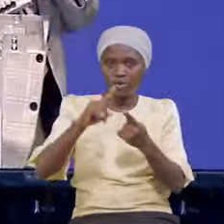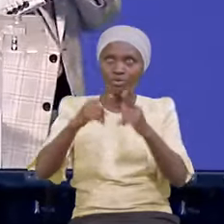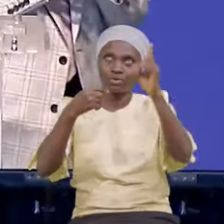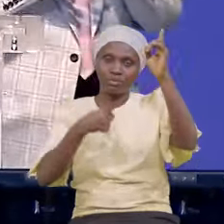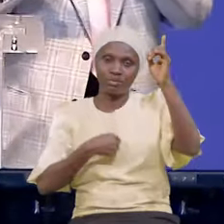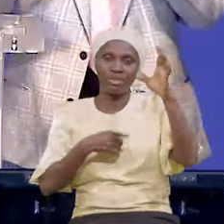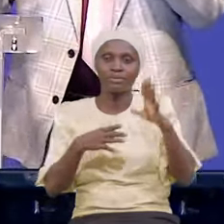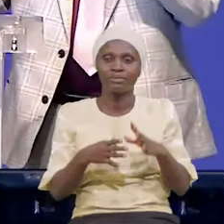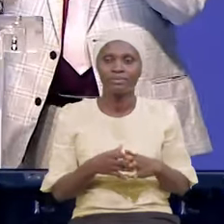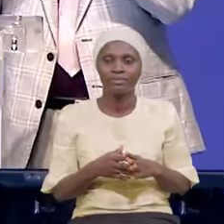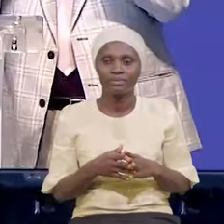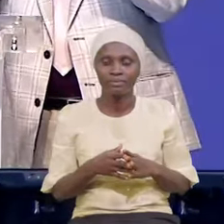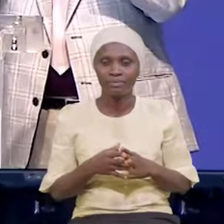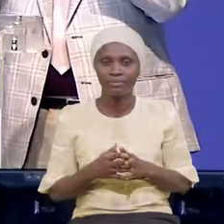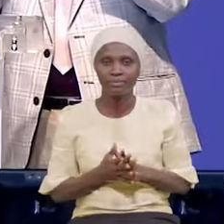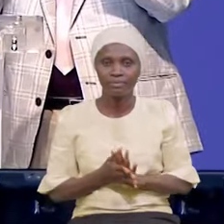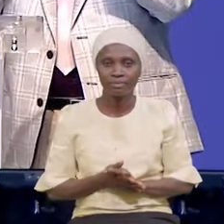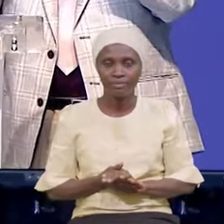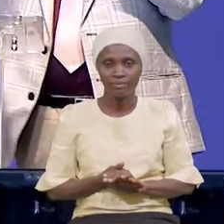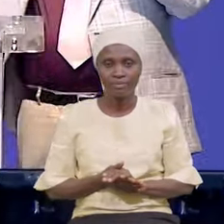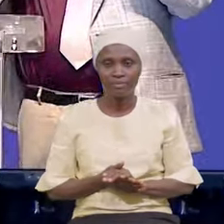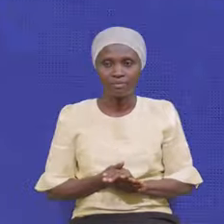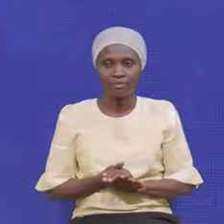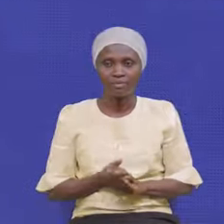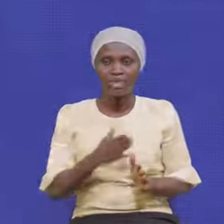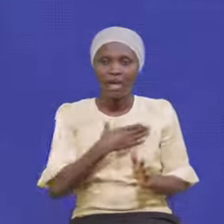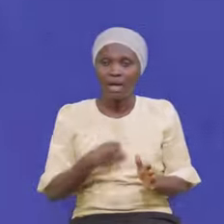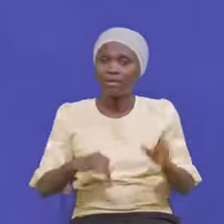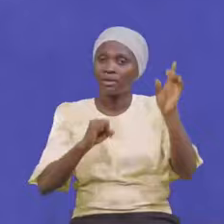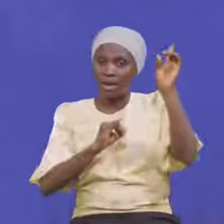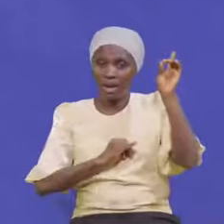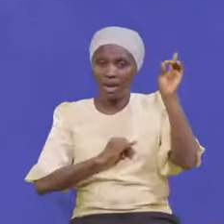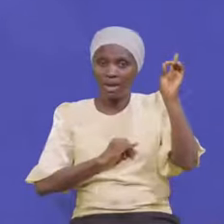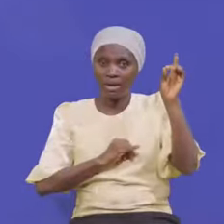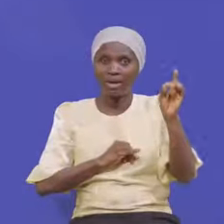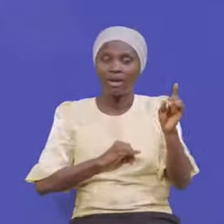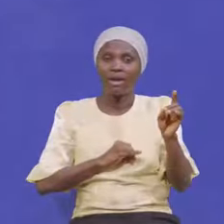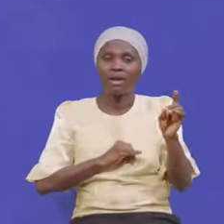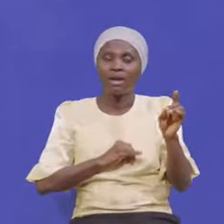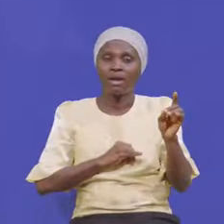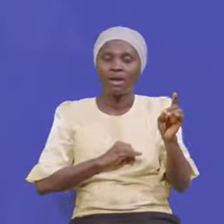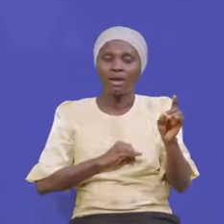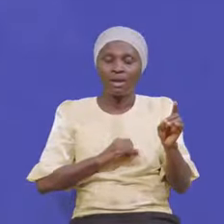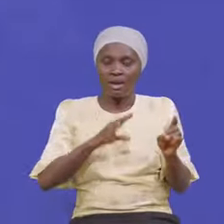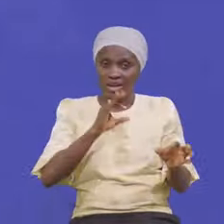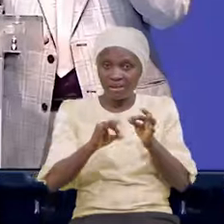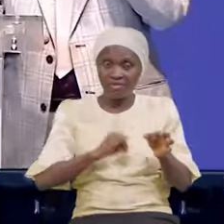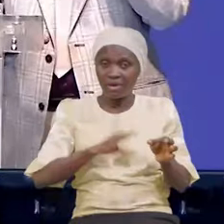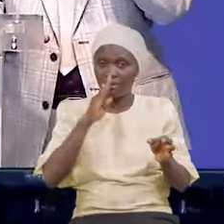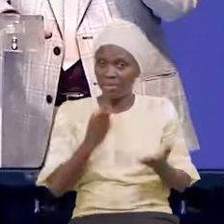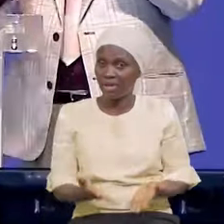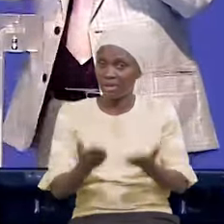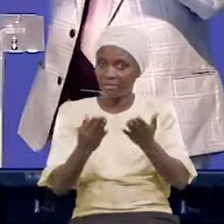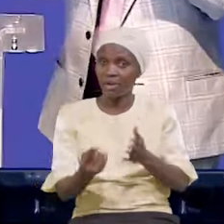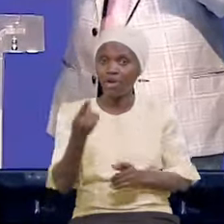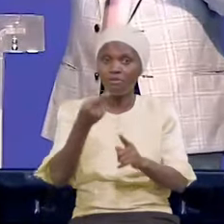సర్వ మానవాళిని నా యొద్దకు ఆకర్షించుకొందును అని చెప్పారు. అండ్ ఐ ఇఫ్ ఐ బిలీవ్ టెల్ ఆఫ్ ఫ్రమ్ దేర్ నేను గనక భూమి మీద నుంచి